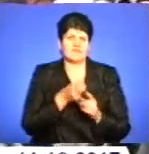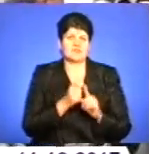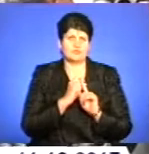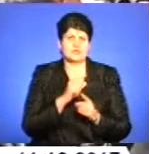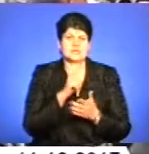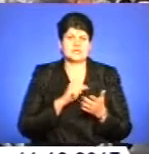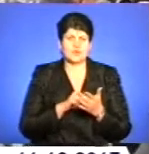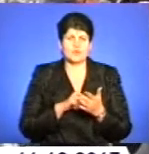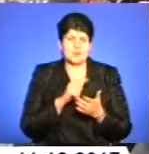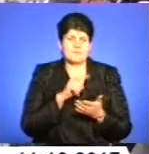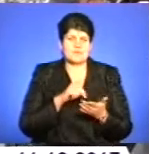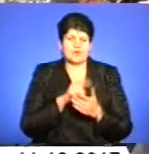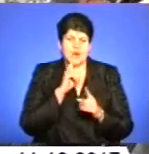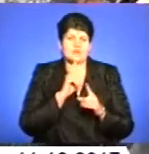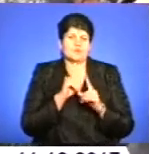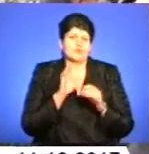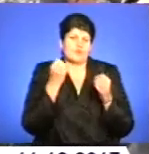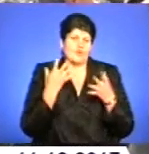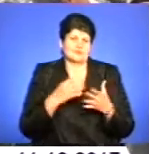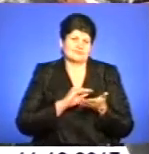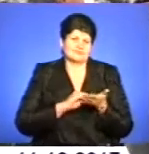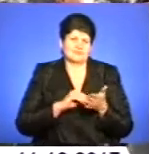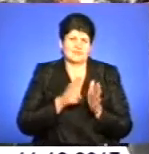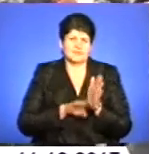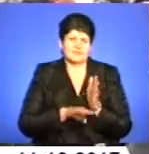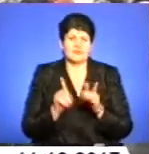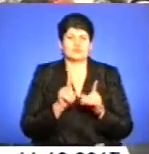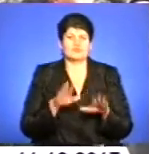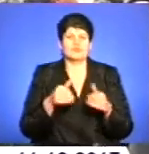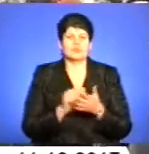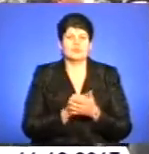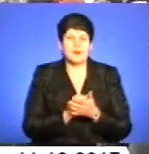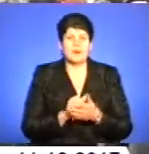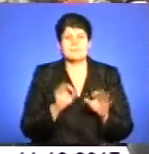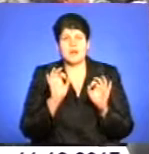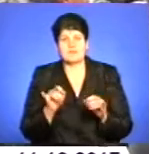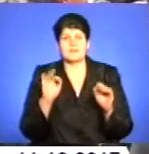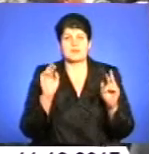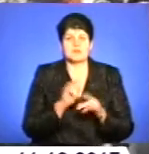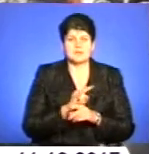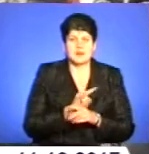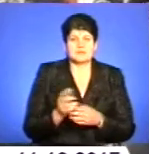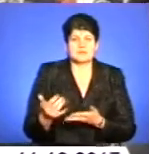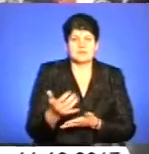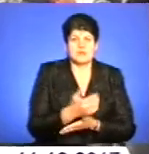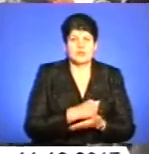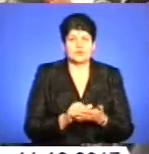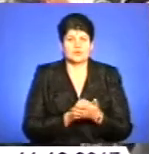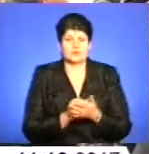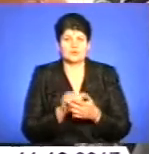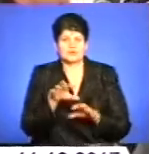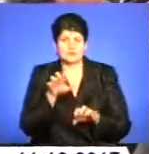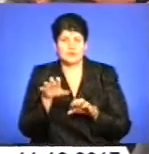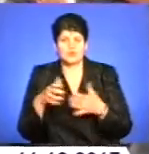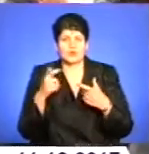що вони подовжили термін розгляду, тобто банальна відписка, щоб не надавати всі документи. Тим не менше, правдами, неправдами, ми документи позбирали, щось за будівника перефотографували, щось